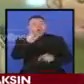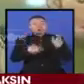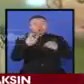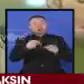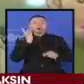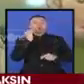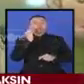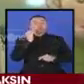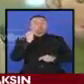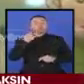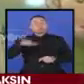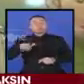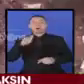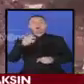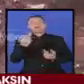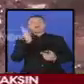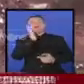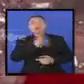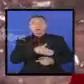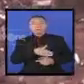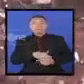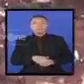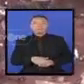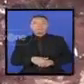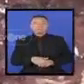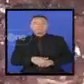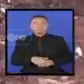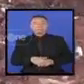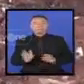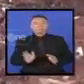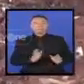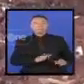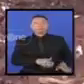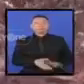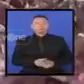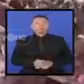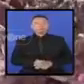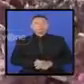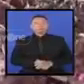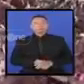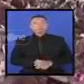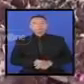orang-orang yang berusia relatif muda. Dari